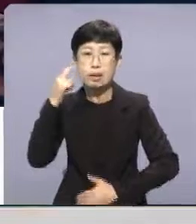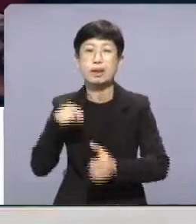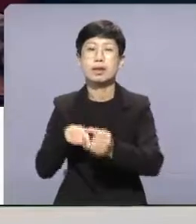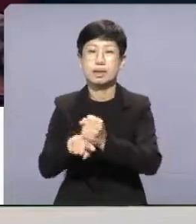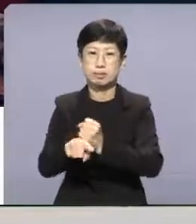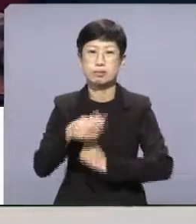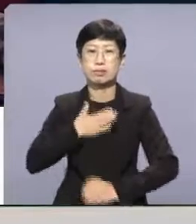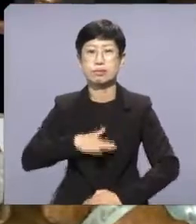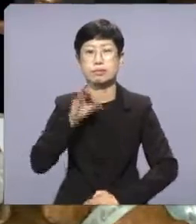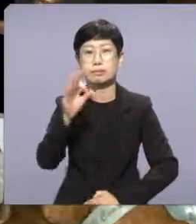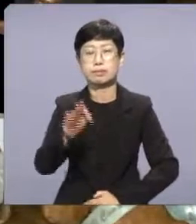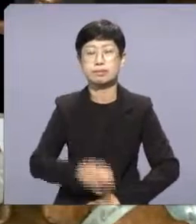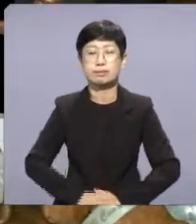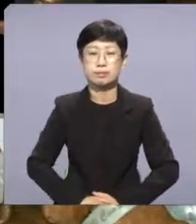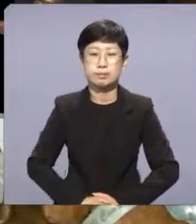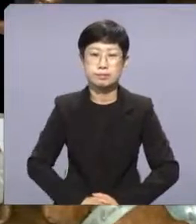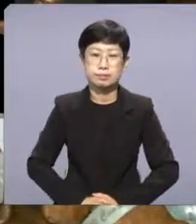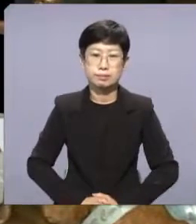정리했습니다.